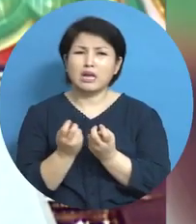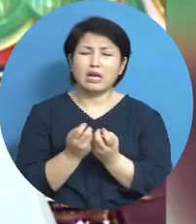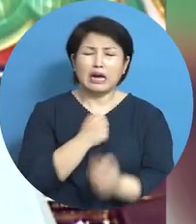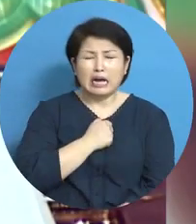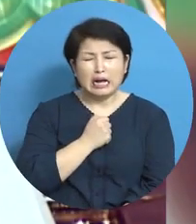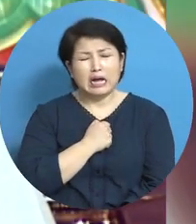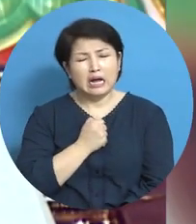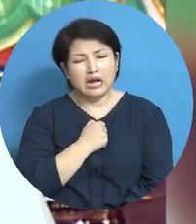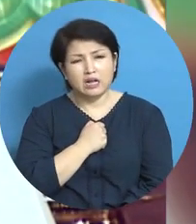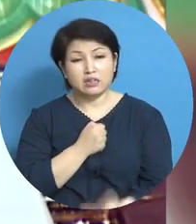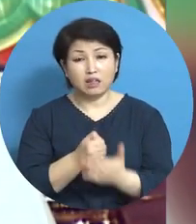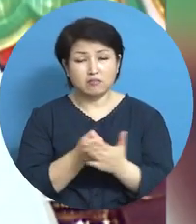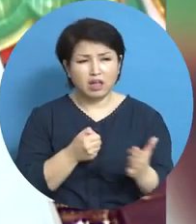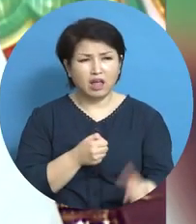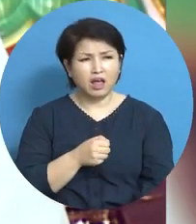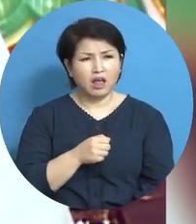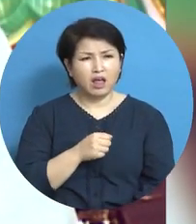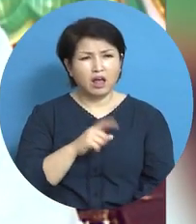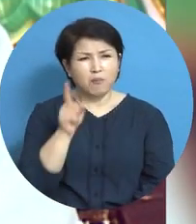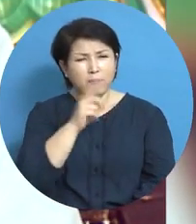백방으로 진위를